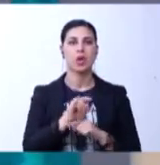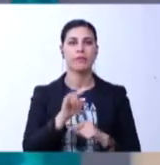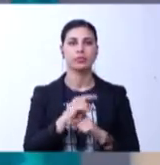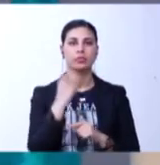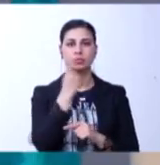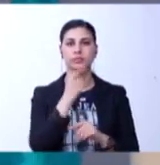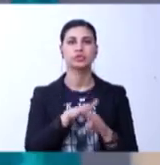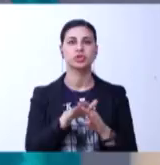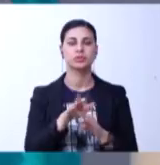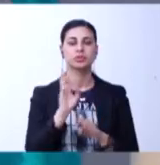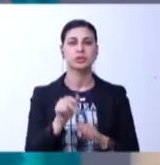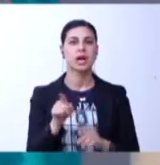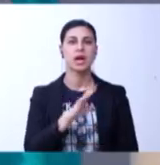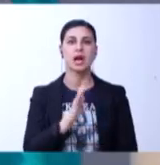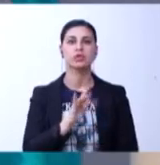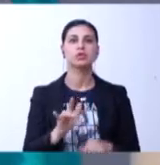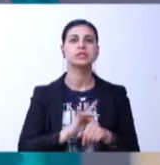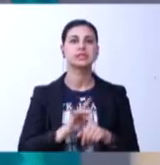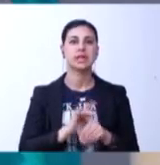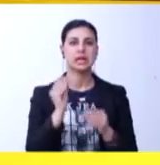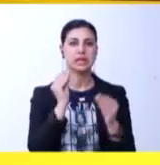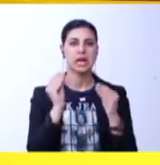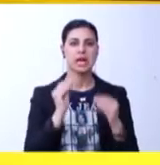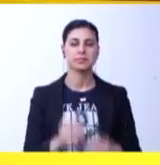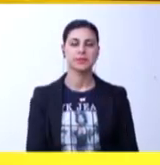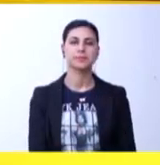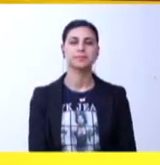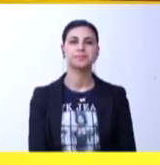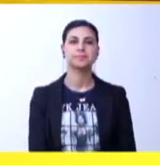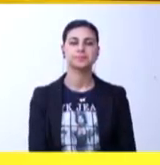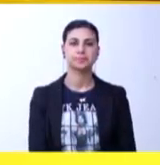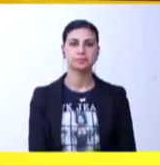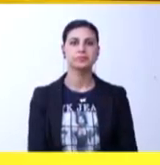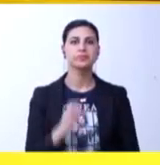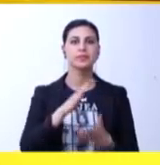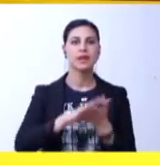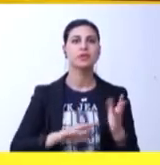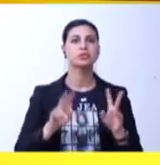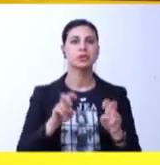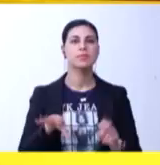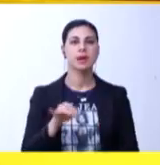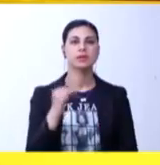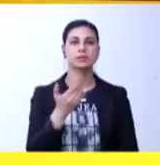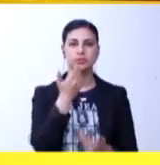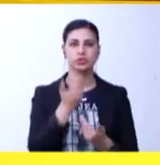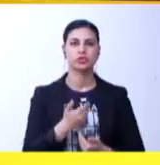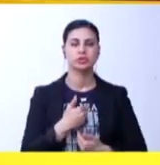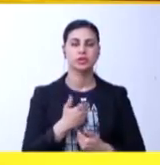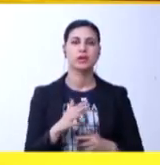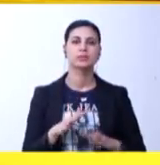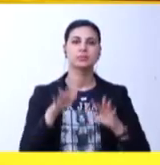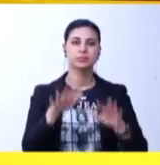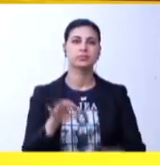მისი პირის ღრუ და რასაკვირველია არ იყოს სიცარიელები. თეა, მოდი გავაგრძელოთ თემა. მაყურებელმა გკითხა